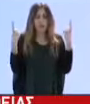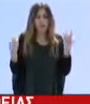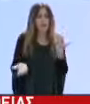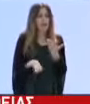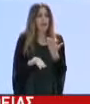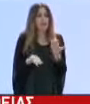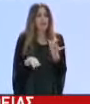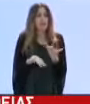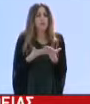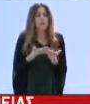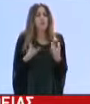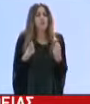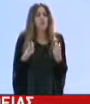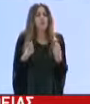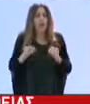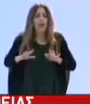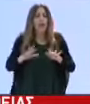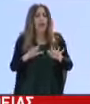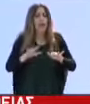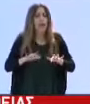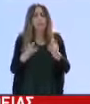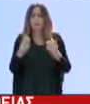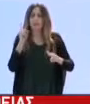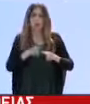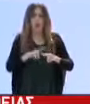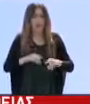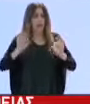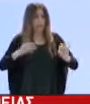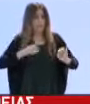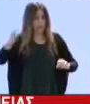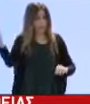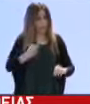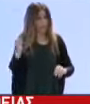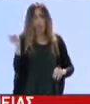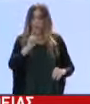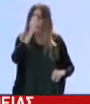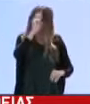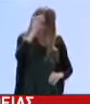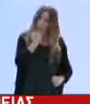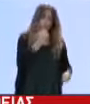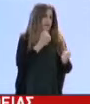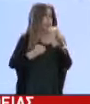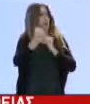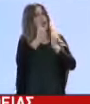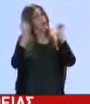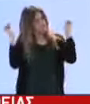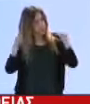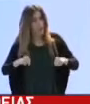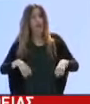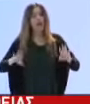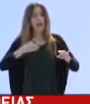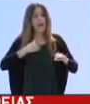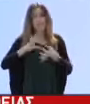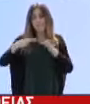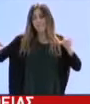τόπου. Βεβαίως, κάναμε και λάθη. Αλλά είμαστε υπερήφανοι για την ιστορία μας και είμαστε